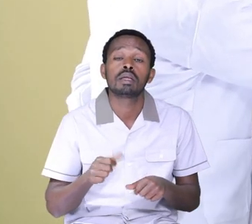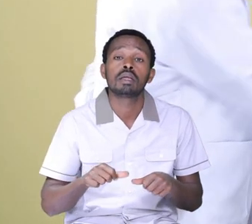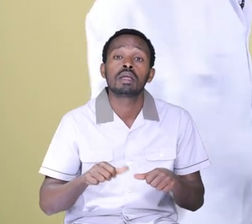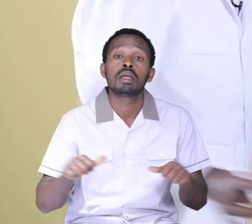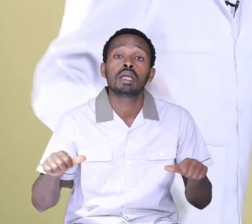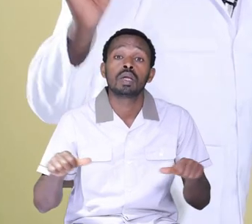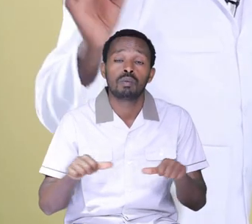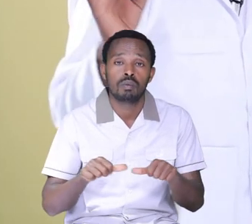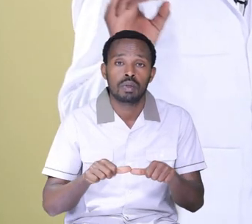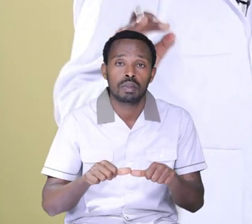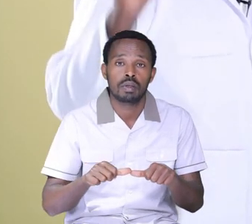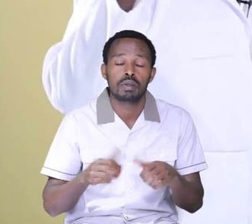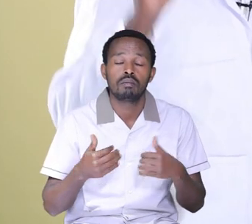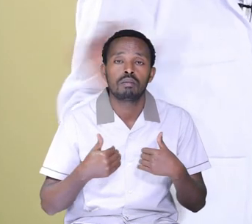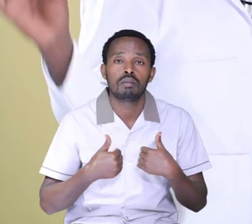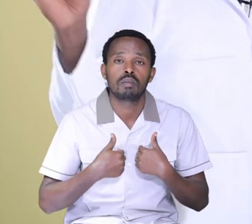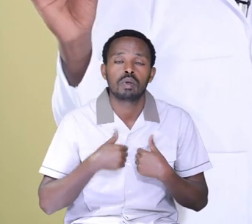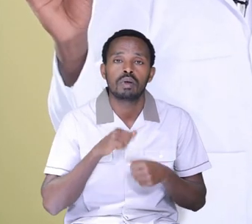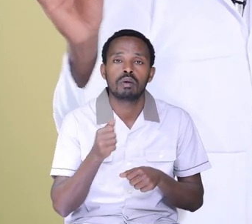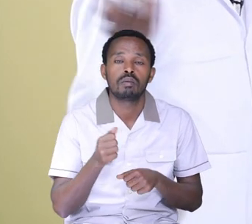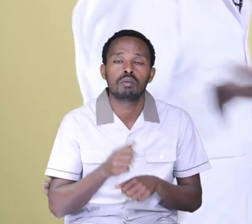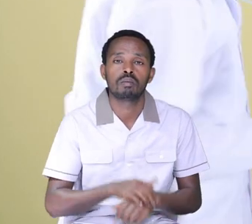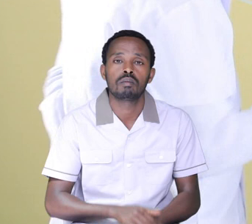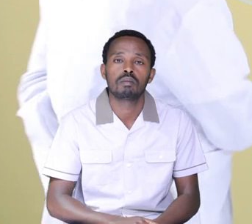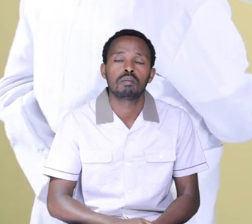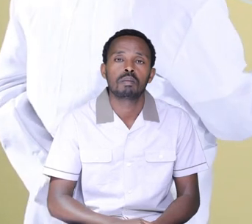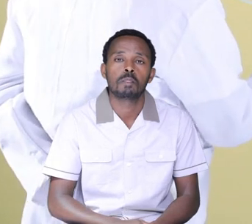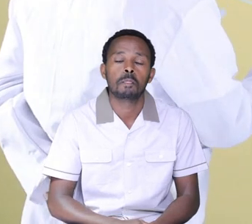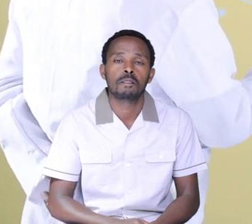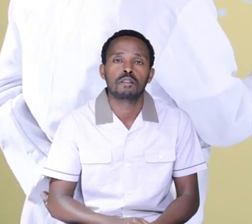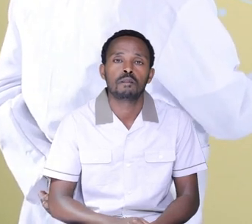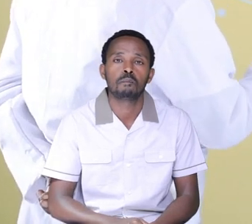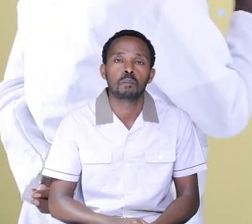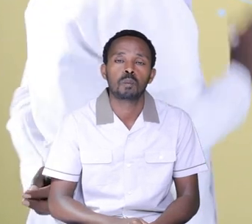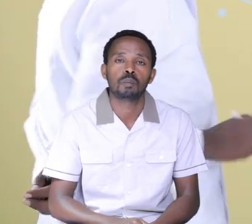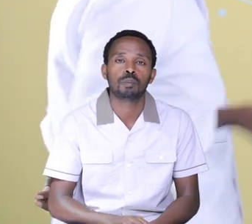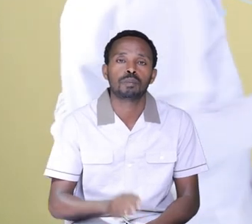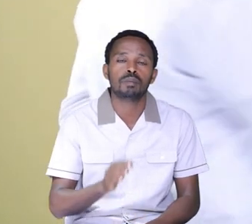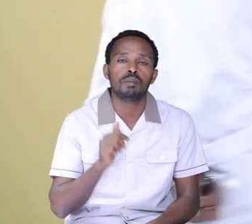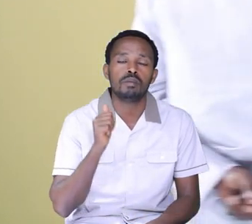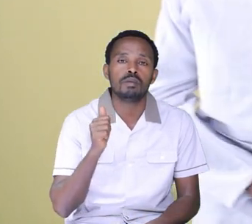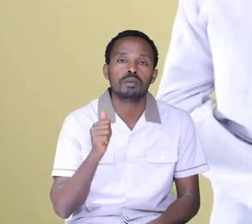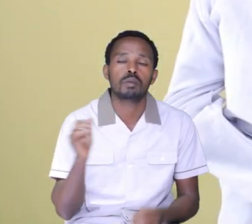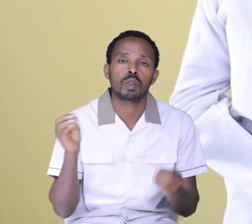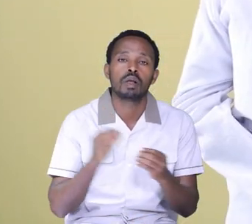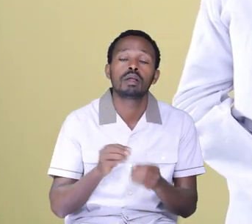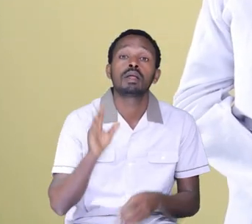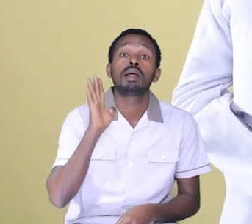yuunitiin kun wal fakkaata waan ta'eef yuunitiin kun waliin badeera. Isheen kun aadha jechuudha. Akkasumas